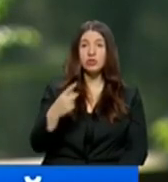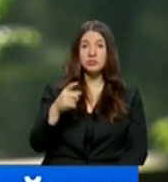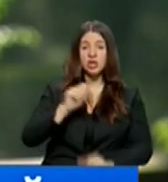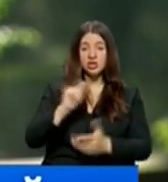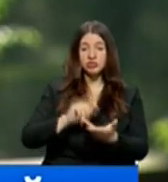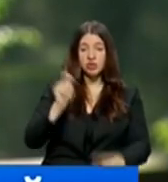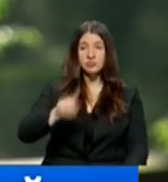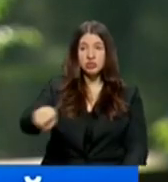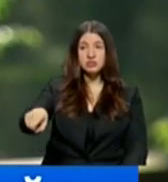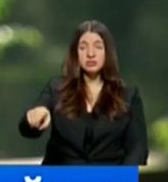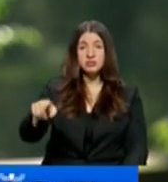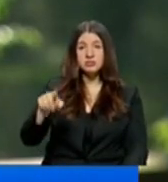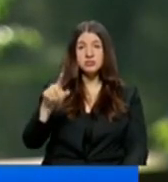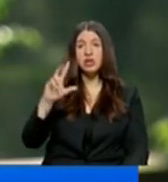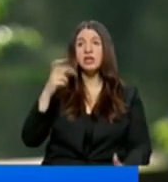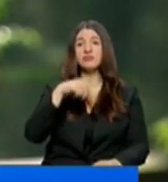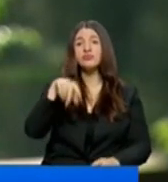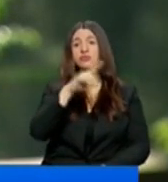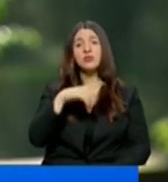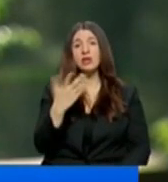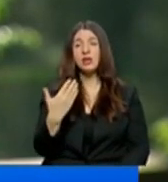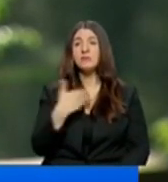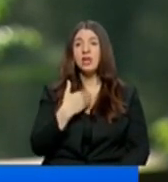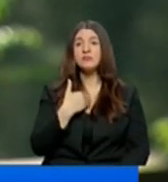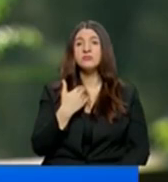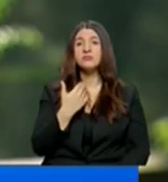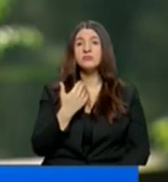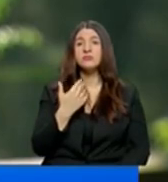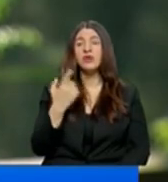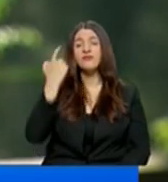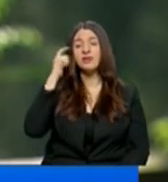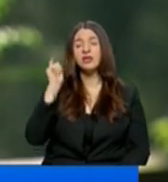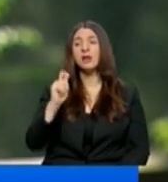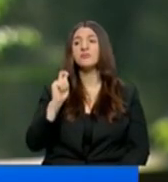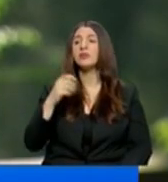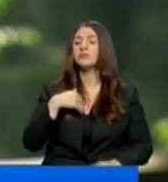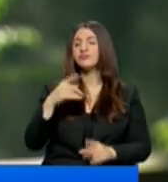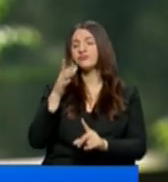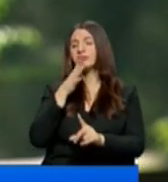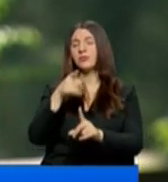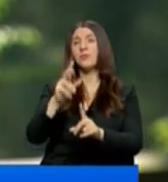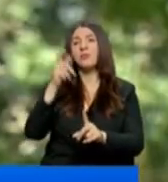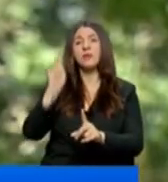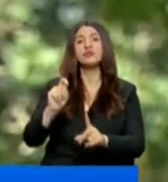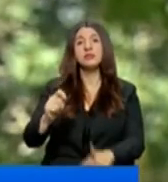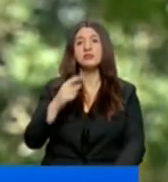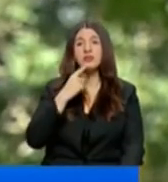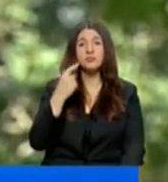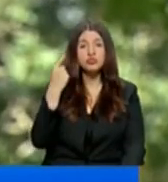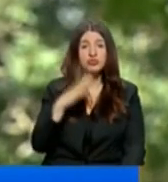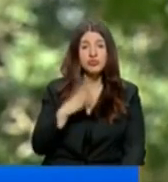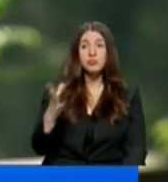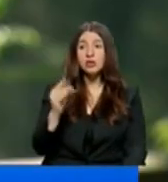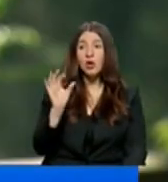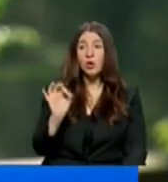söylediklerimi yazacaksın. Televizyon kanallarında benim öngördüğüm programları yapacaksın diye bir düşünce. Bakın burada